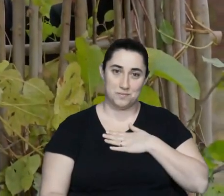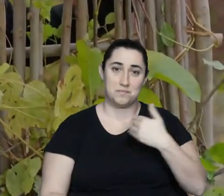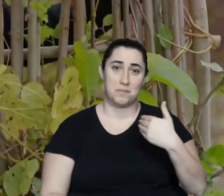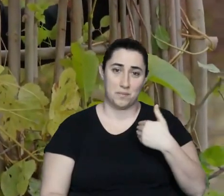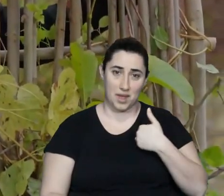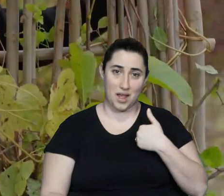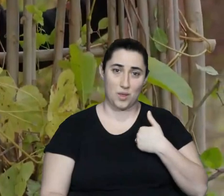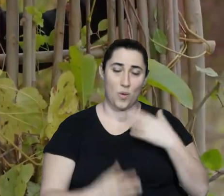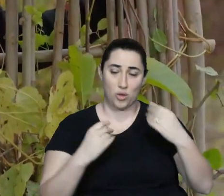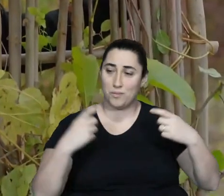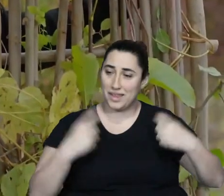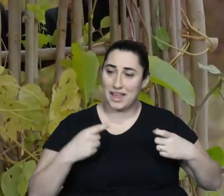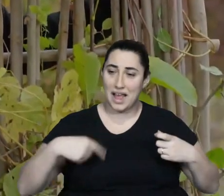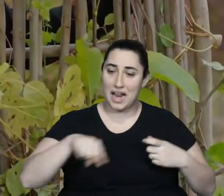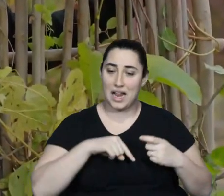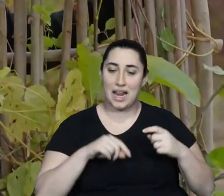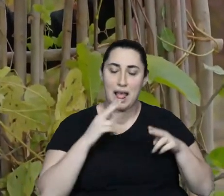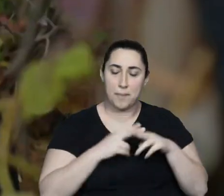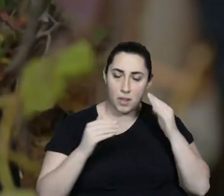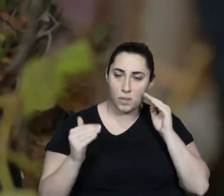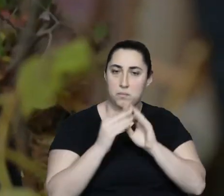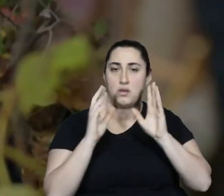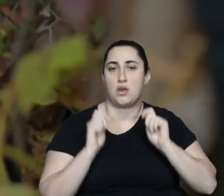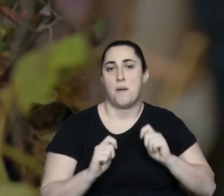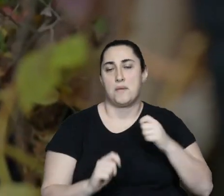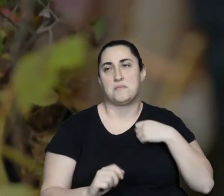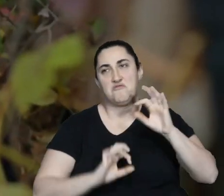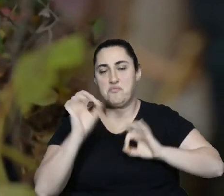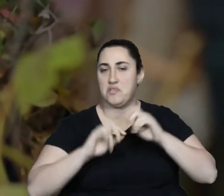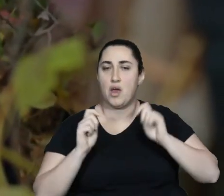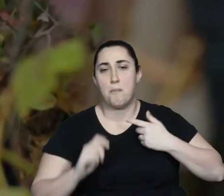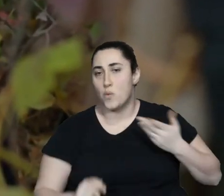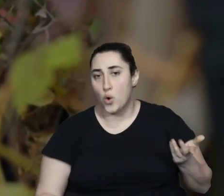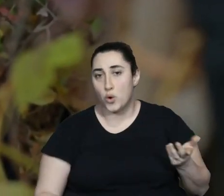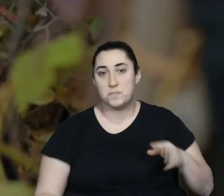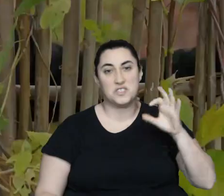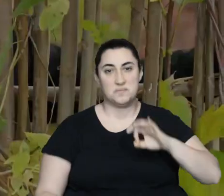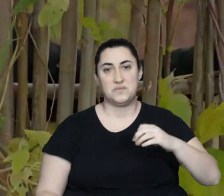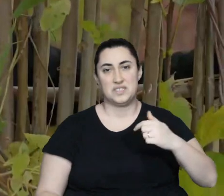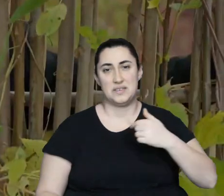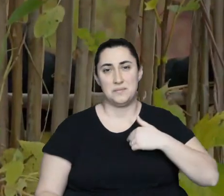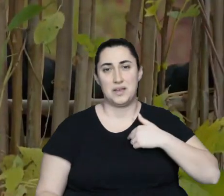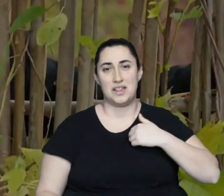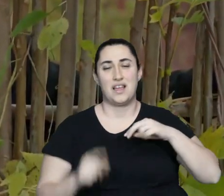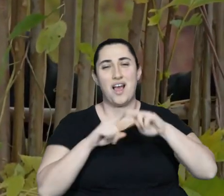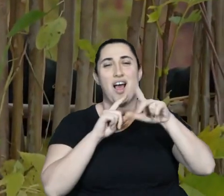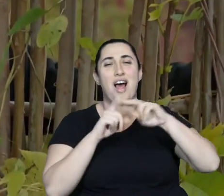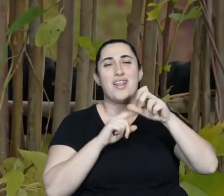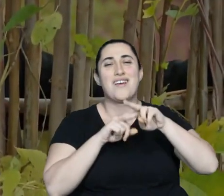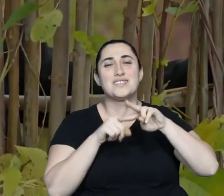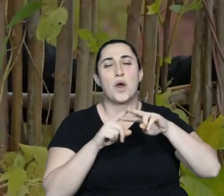İsmail bulunduğu şart ve ortama anında uyum sağlayıp ona göre pozisyon alır. Şu an beni bir Alaska kurdu gibi